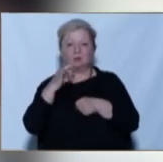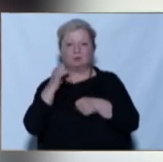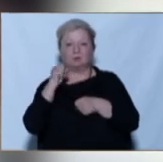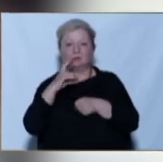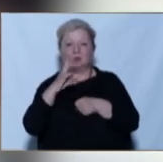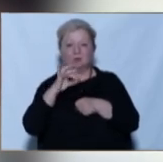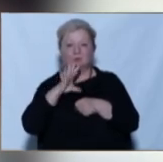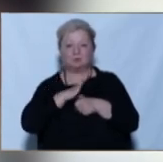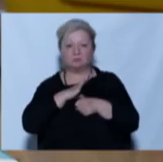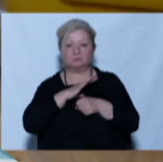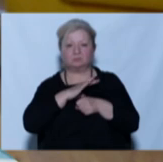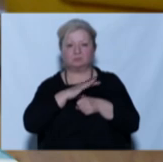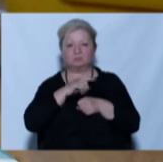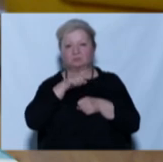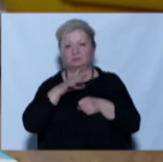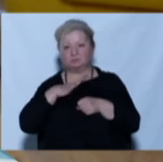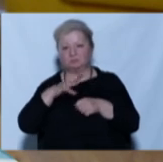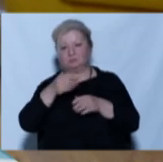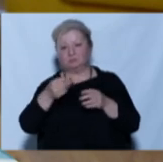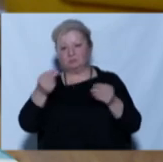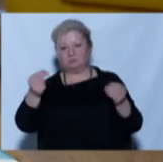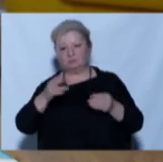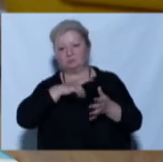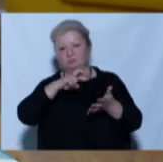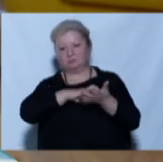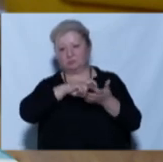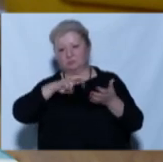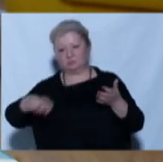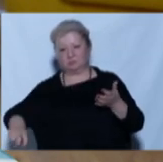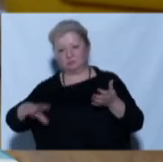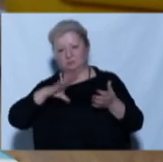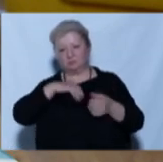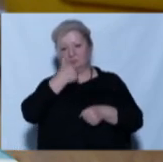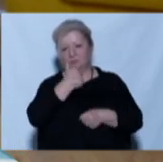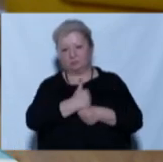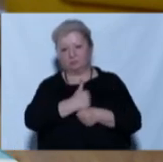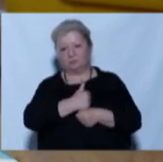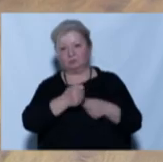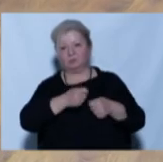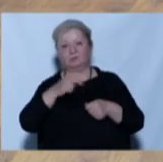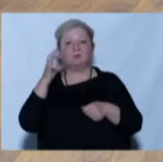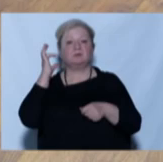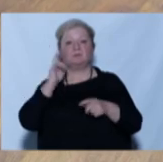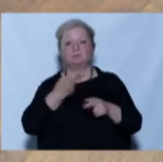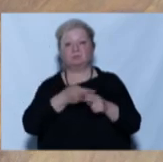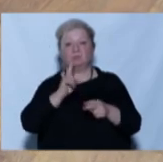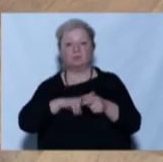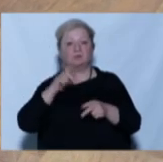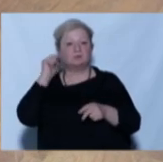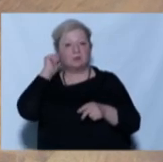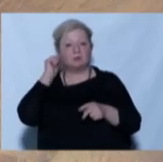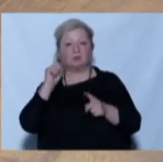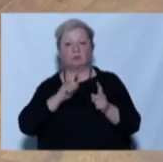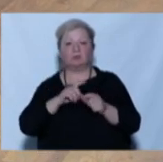ხელი მოეწერა თავრის თანამდებობიდან გადადგომაზე, რის შემდეგაც სამეგრელოც ფაქტიურად როგორც